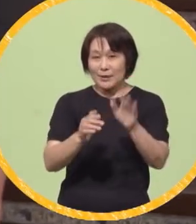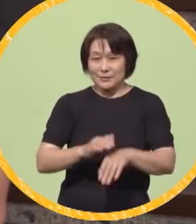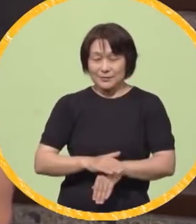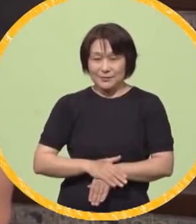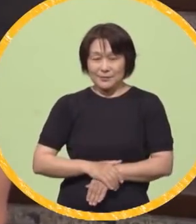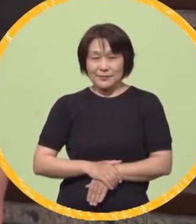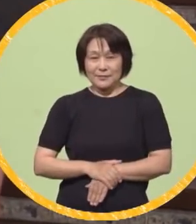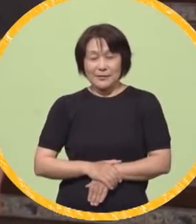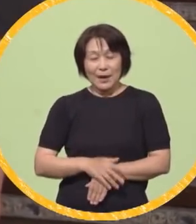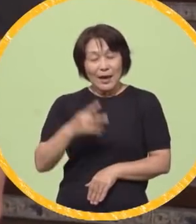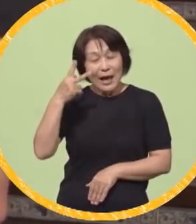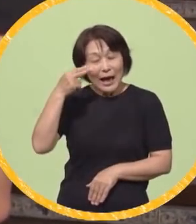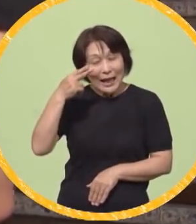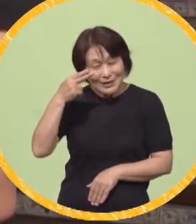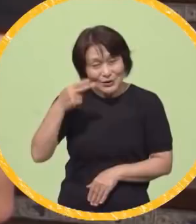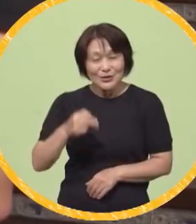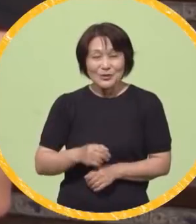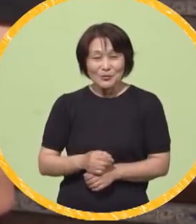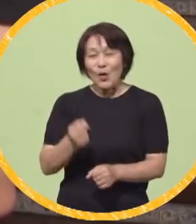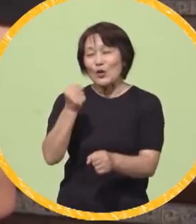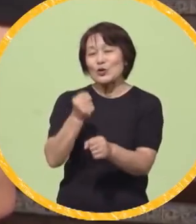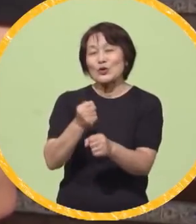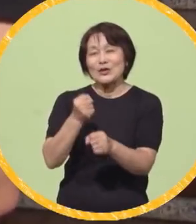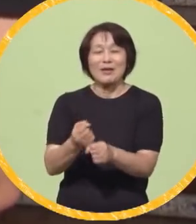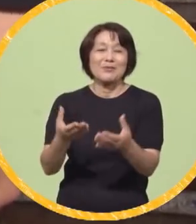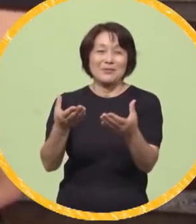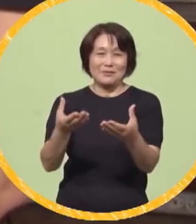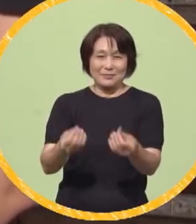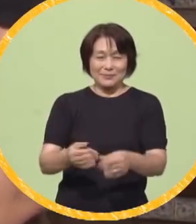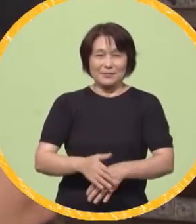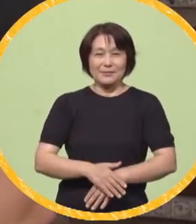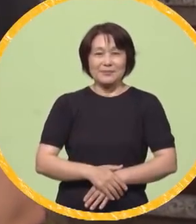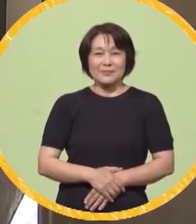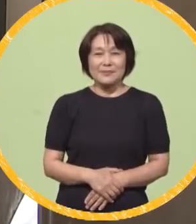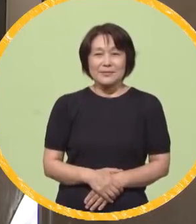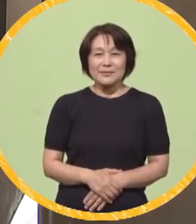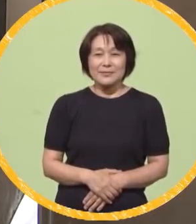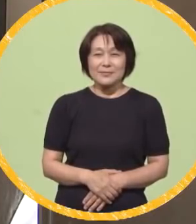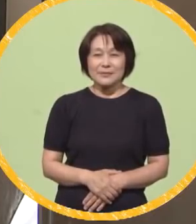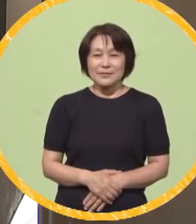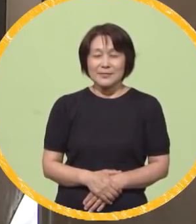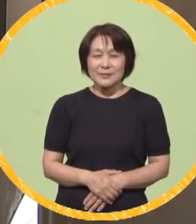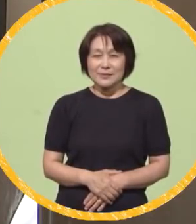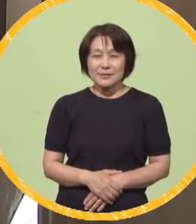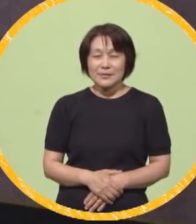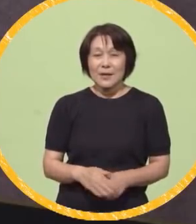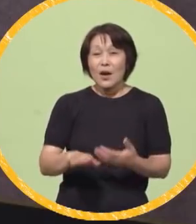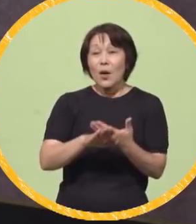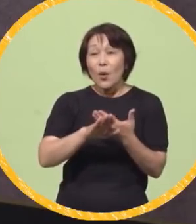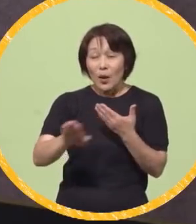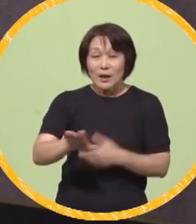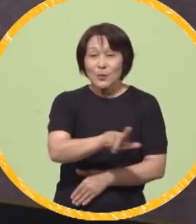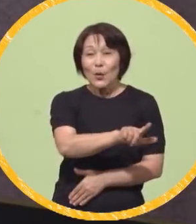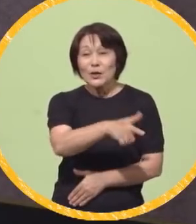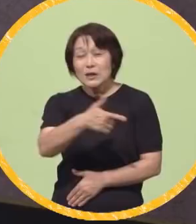そらくガラスでもこのように制作してはないかと考えられますね。 他にも様々なピカソ作品があるので